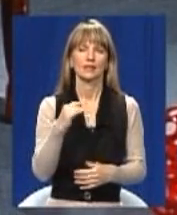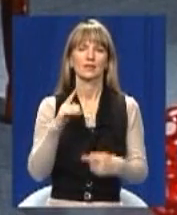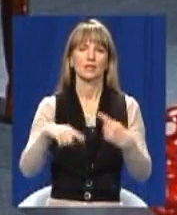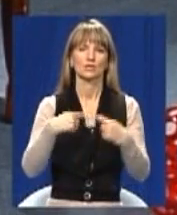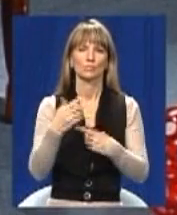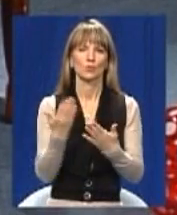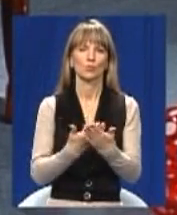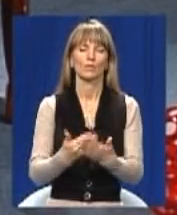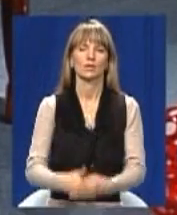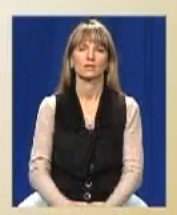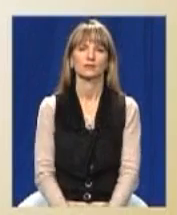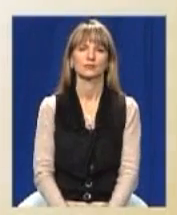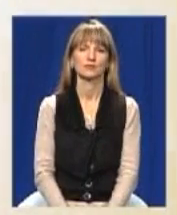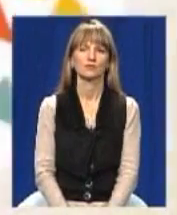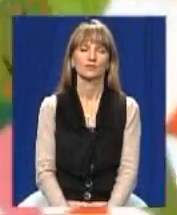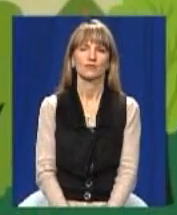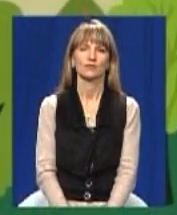рубрики.